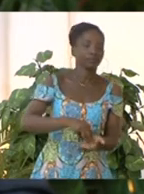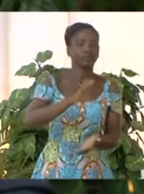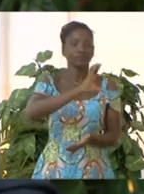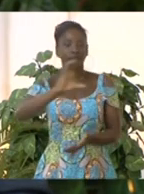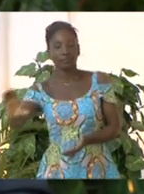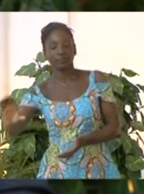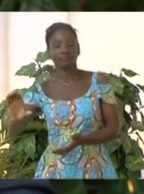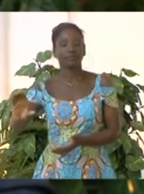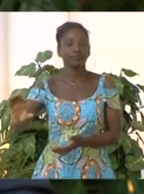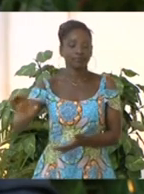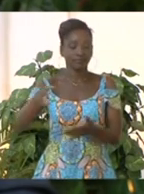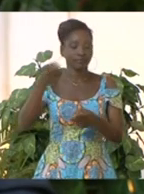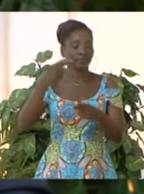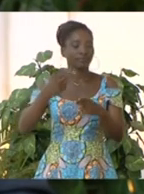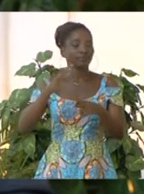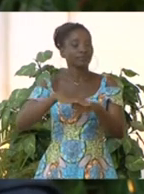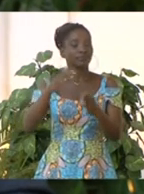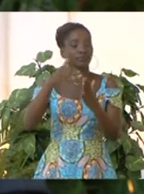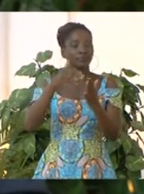Personnel d'astreinte,